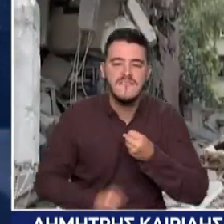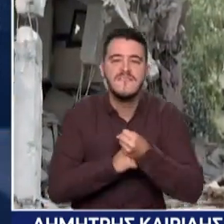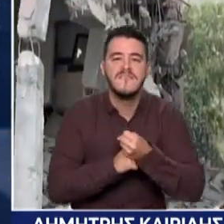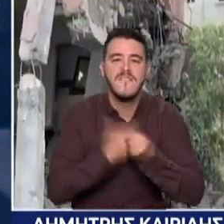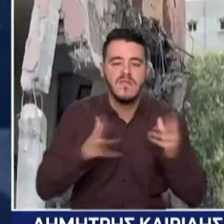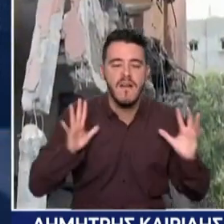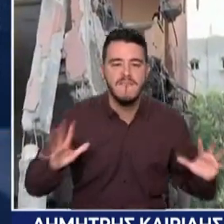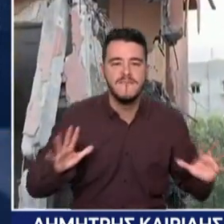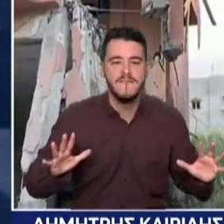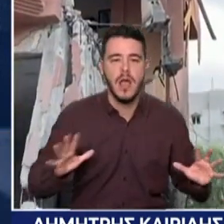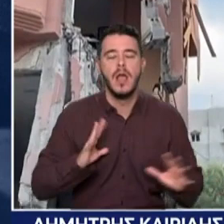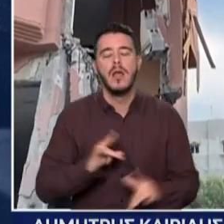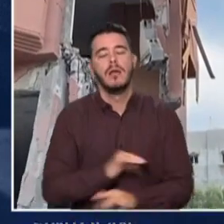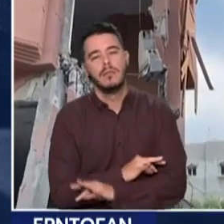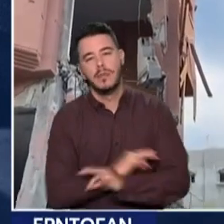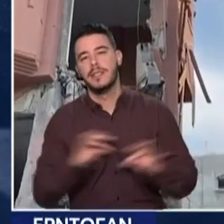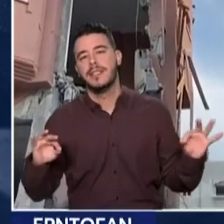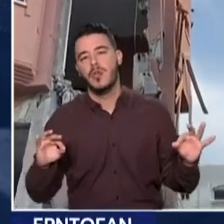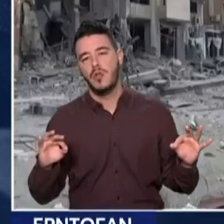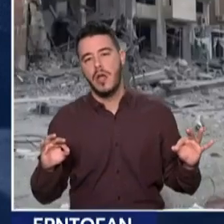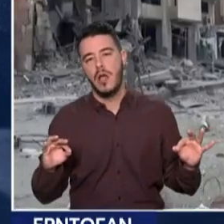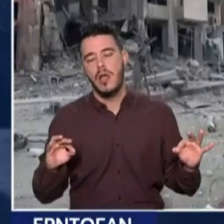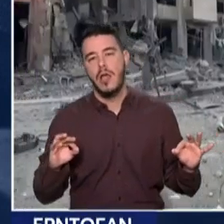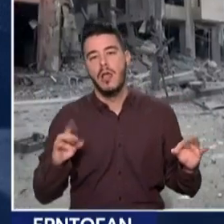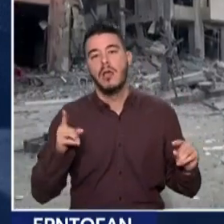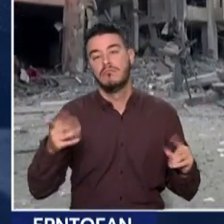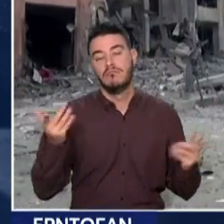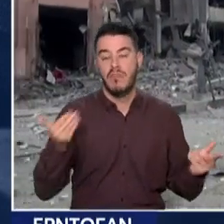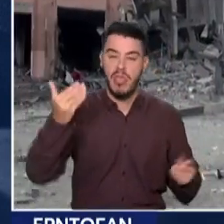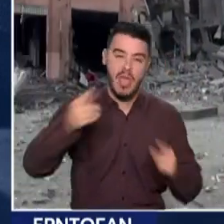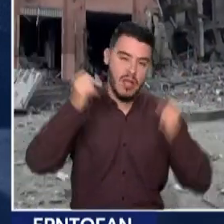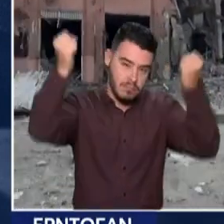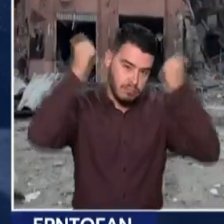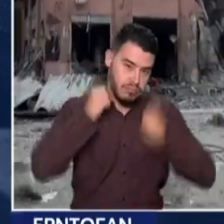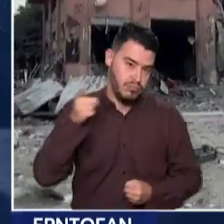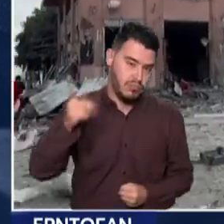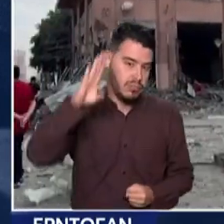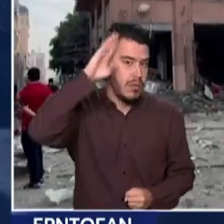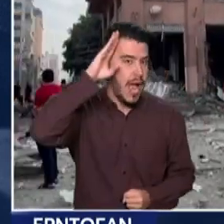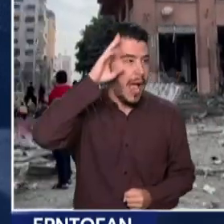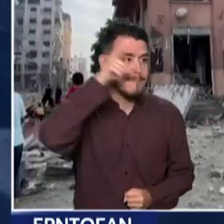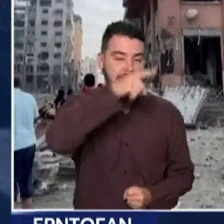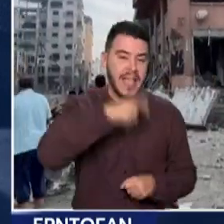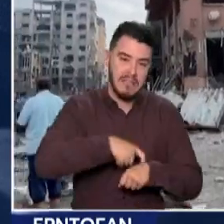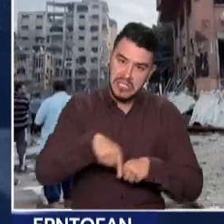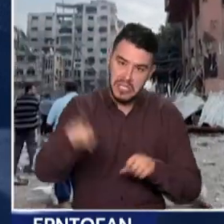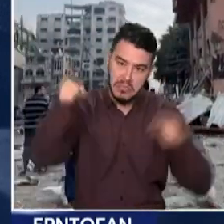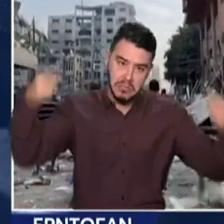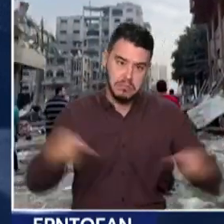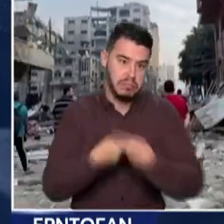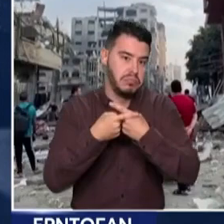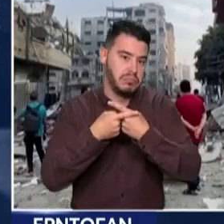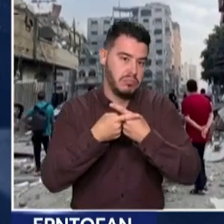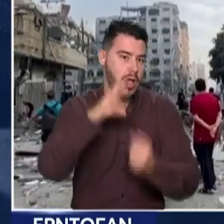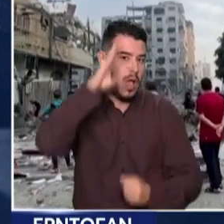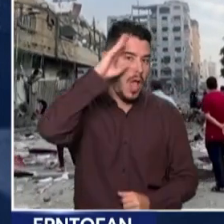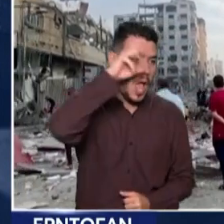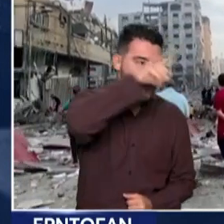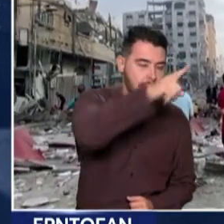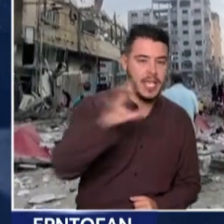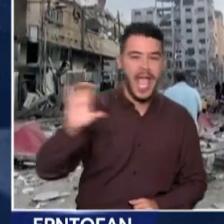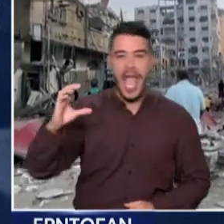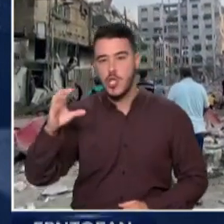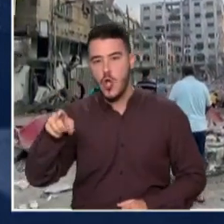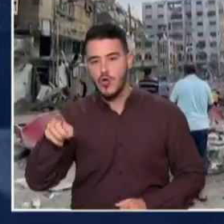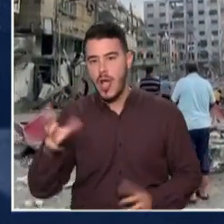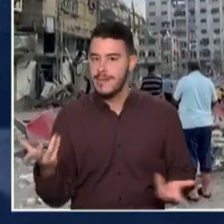πούμε, στάση του με τη Δύση, ενδεχομένως στον ΝΑΤΟ. Με τους Αμερικανούς που επίσης επιτίθεται με χαρακτηρισμούς. Ναι, ναι. Και η